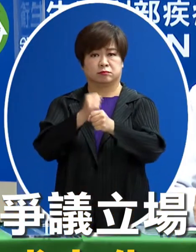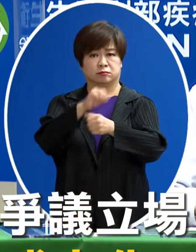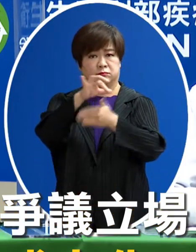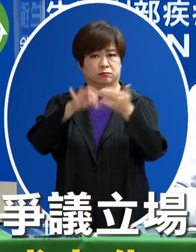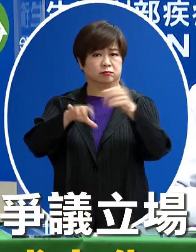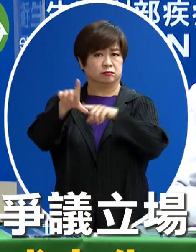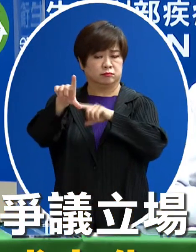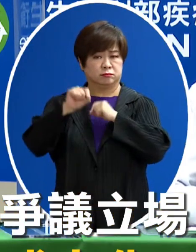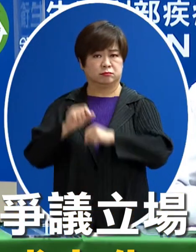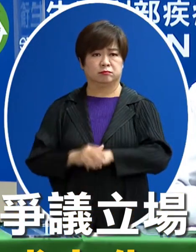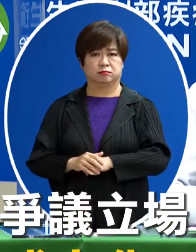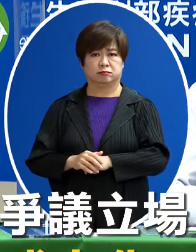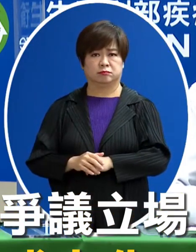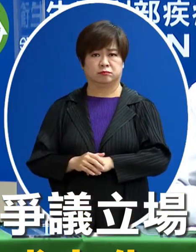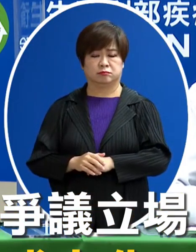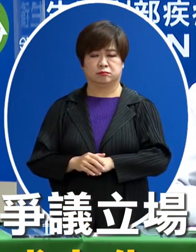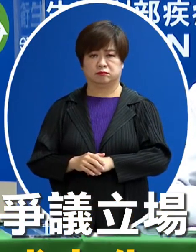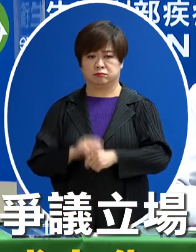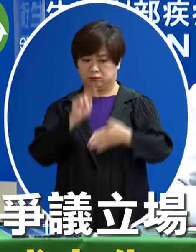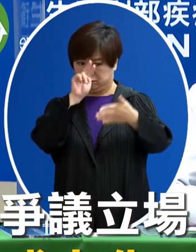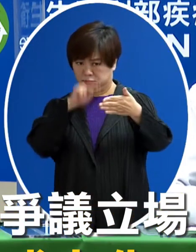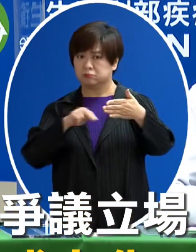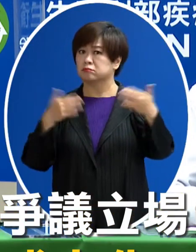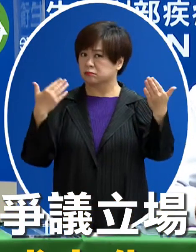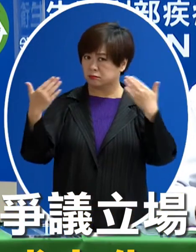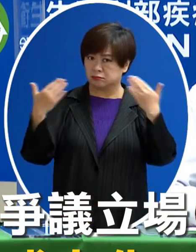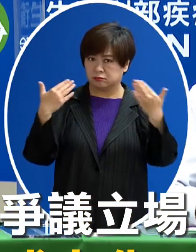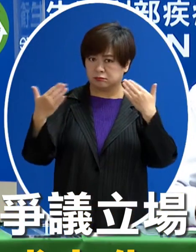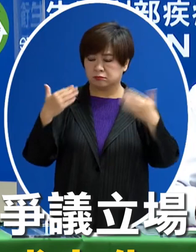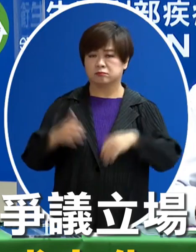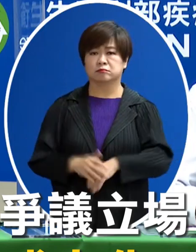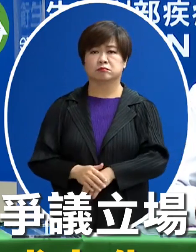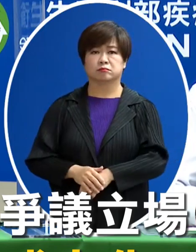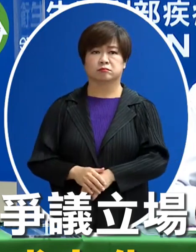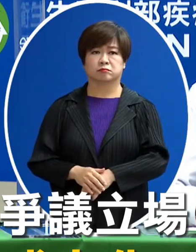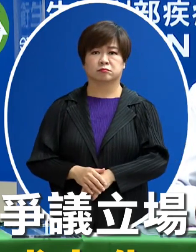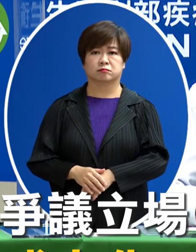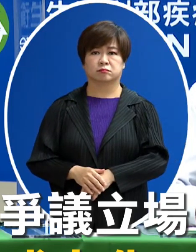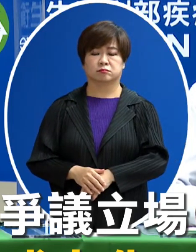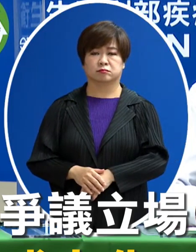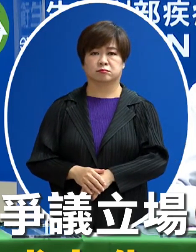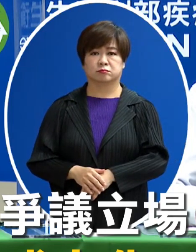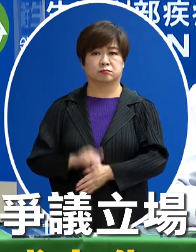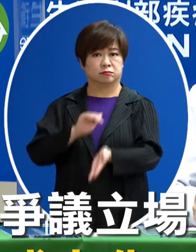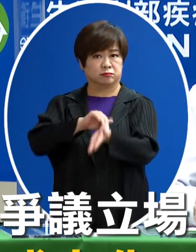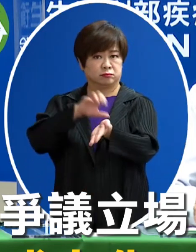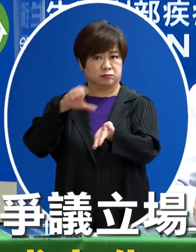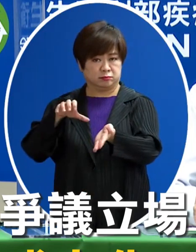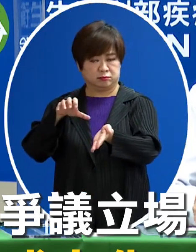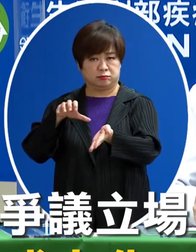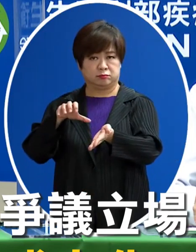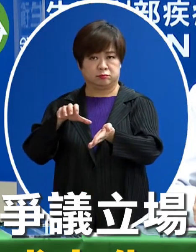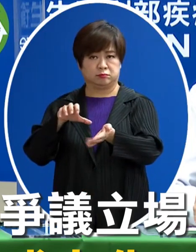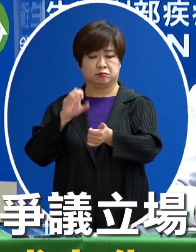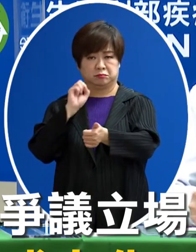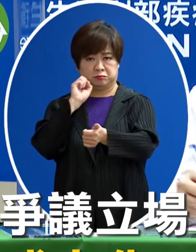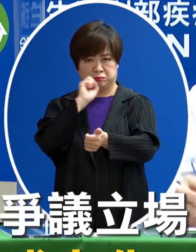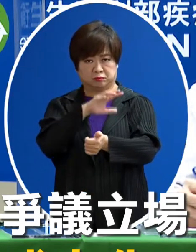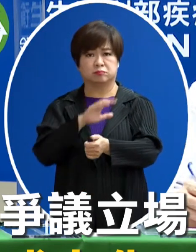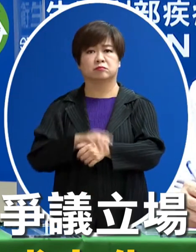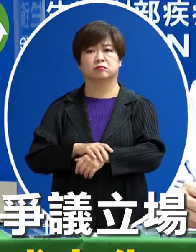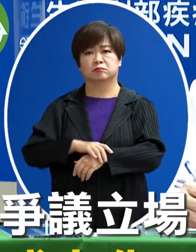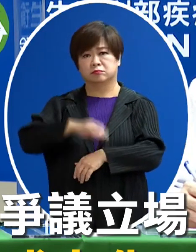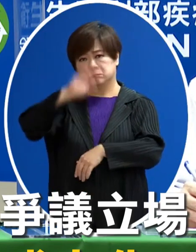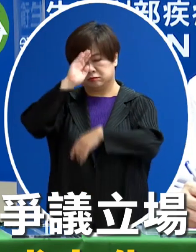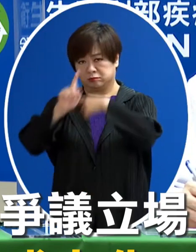实定得很清楚哈，他必须这个在医院确定为确诊者之